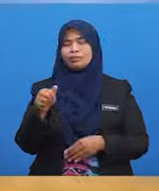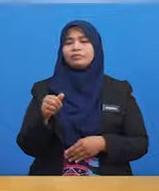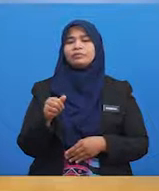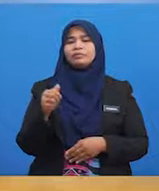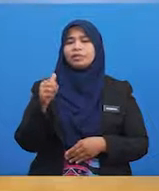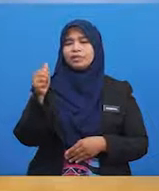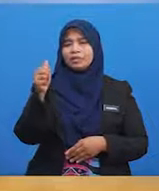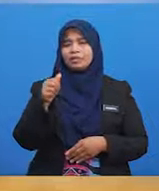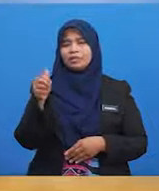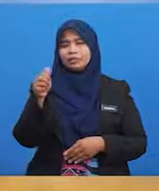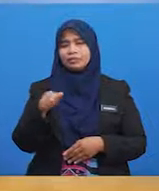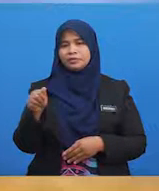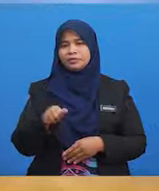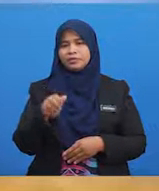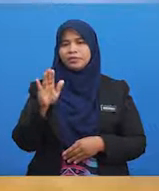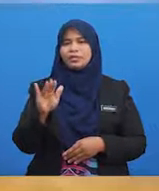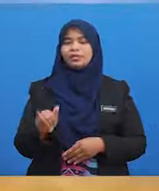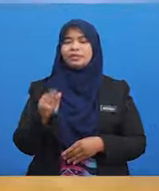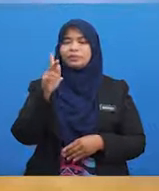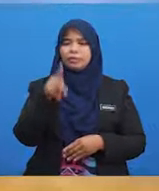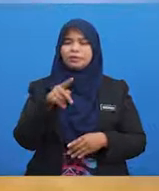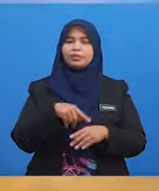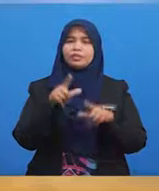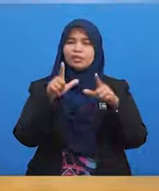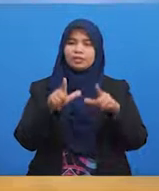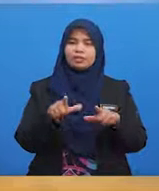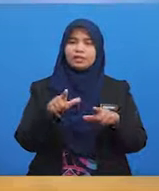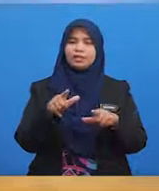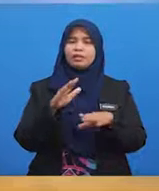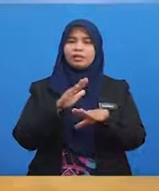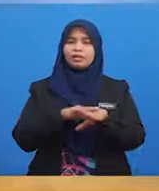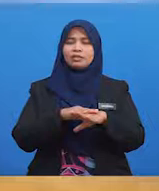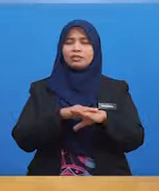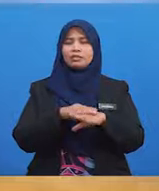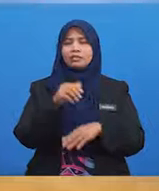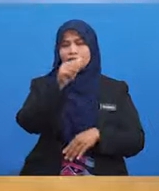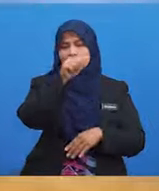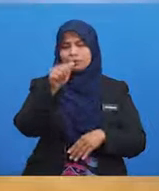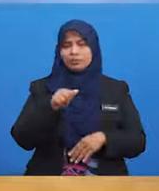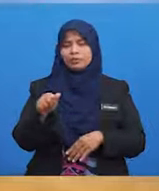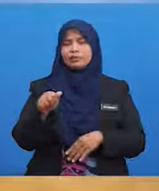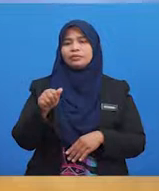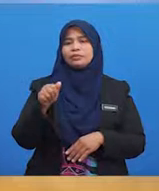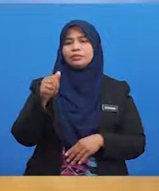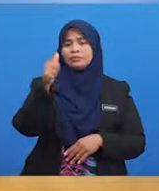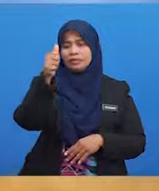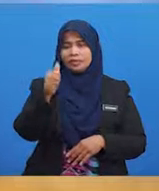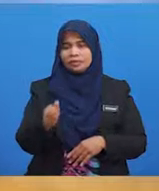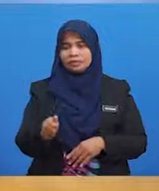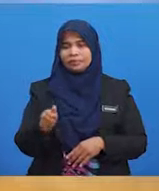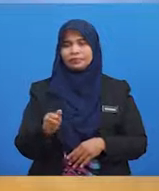perlu diletakkan di atas huruf alif. Ia